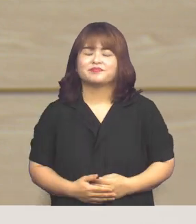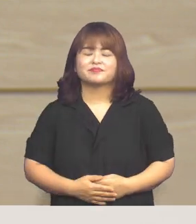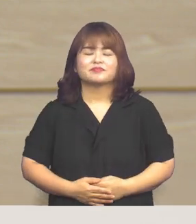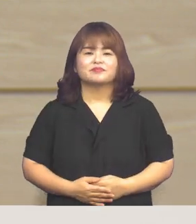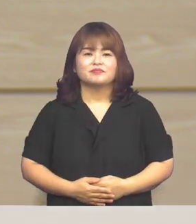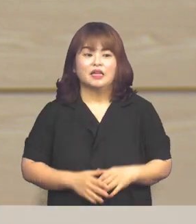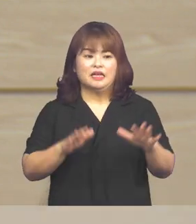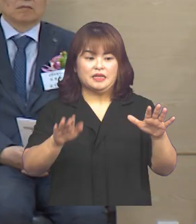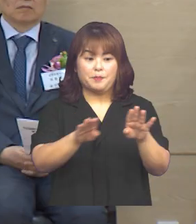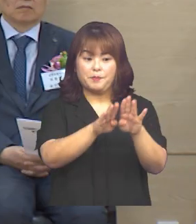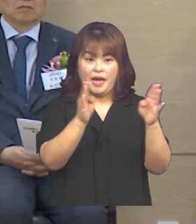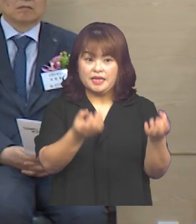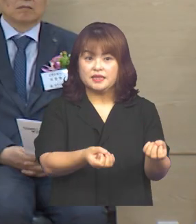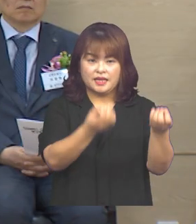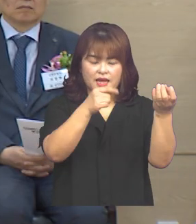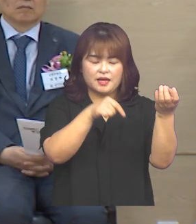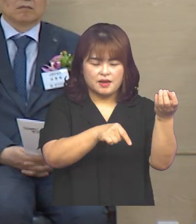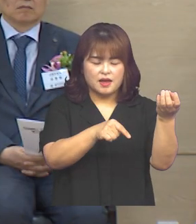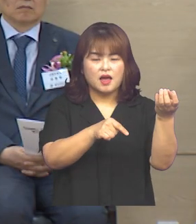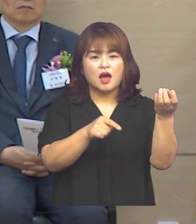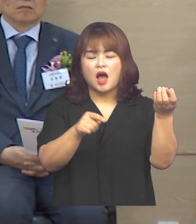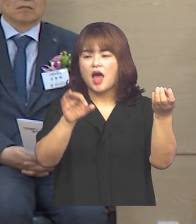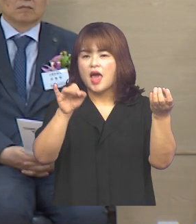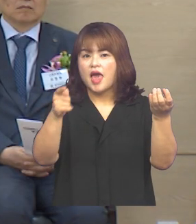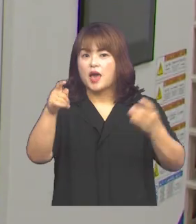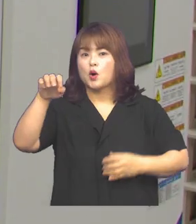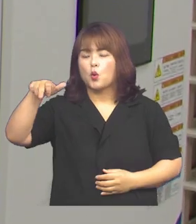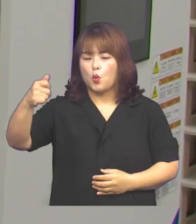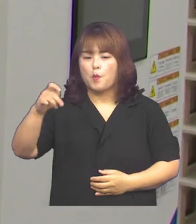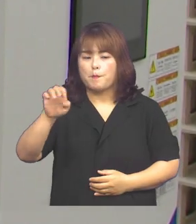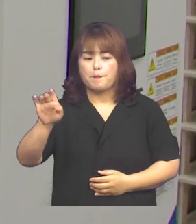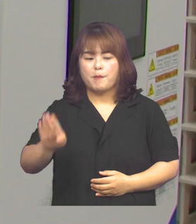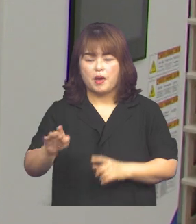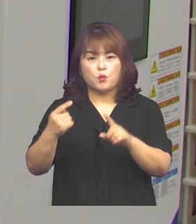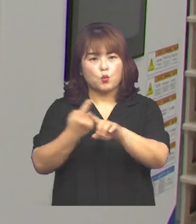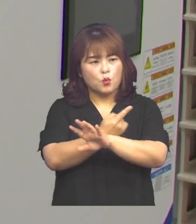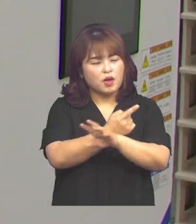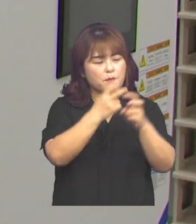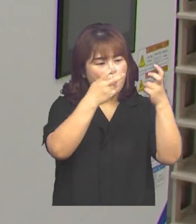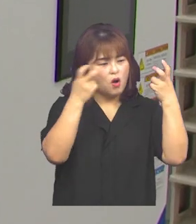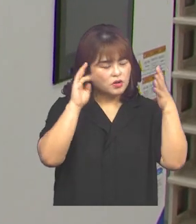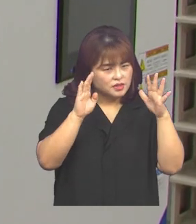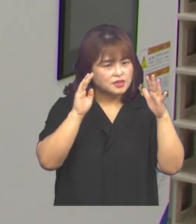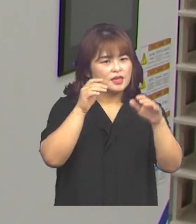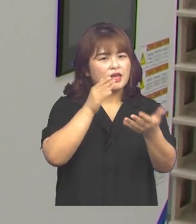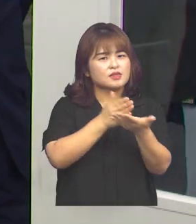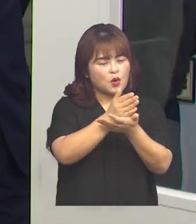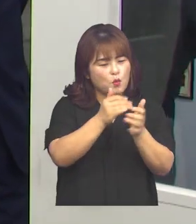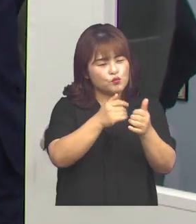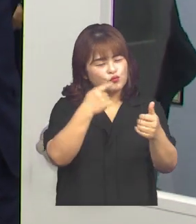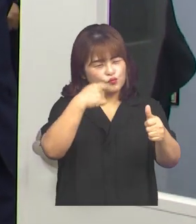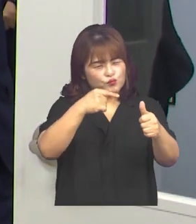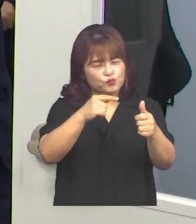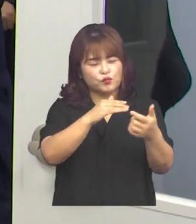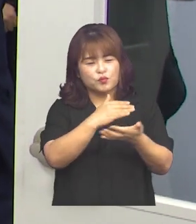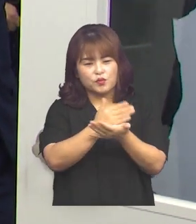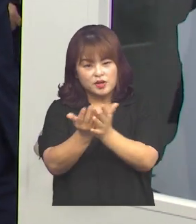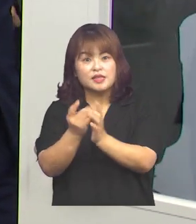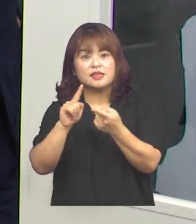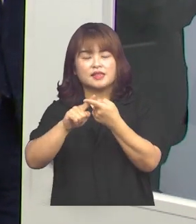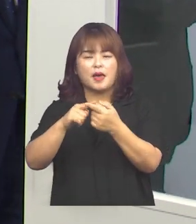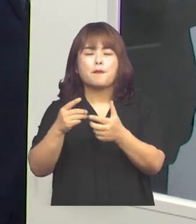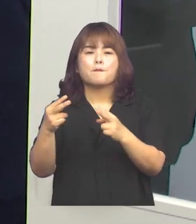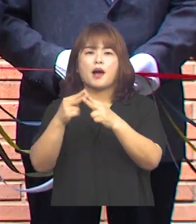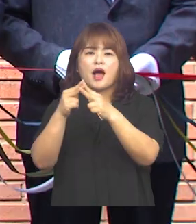생각합니다. 이번 개소식을 통해 시는 에코팹을 비롯해 명지대의 우수한 교육인력과 프로그램을 바탕으로